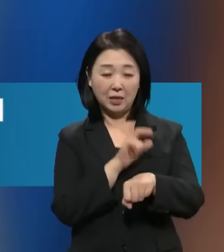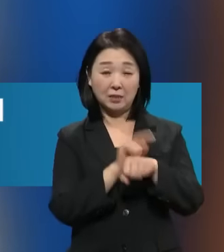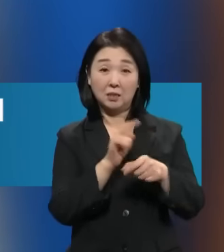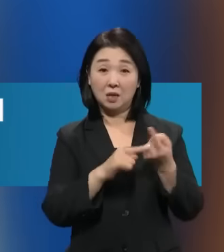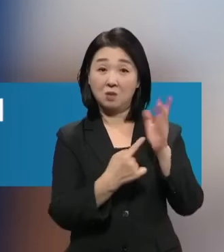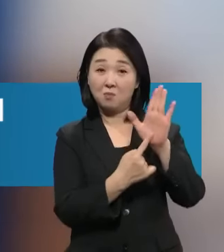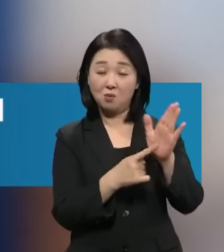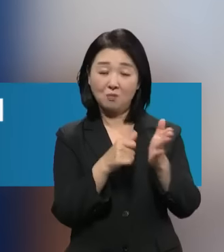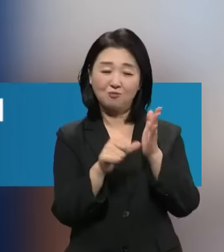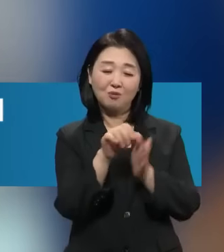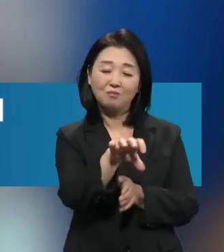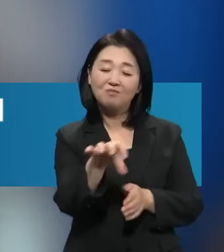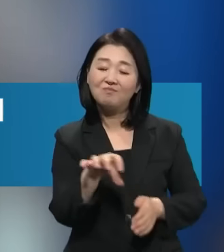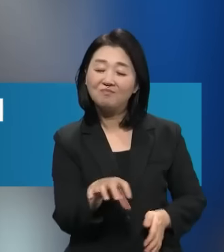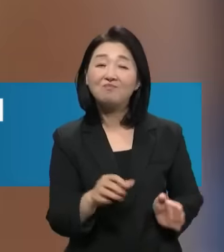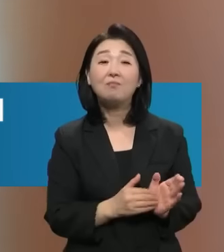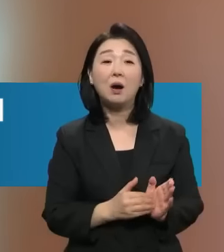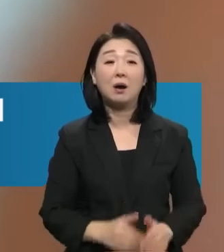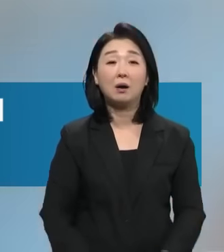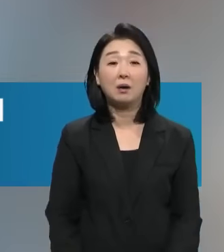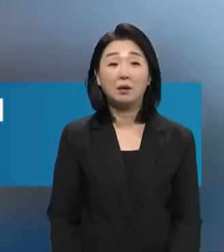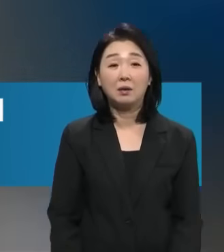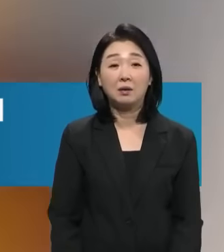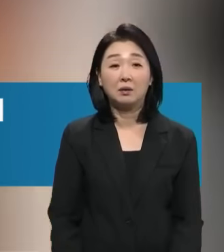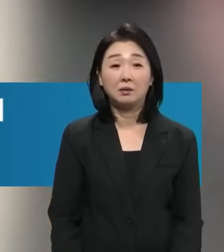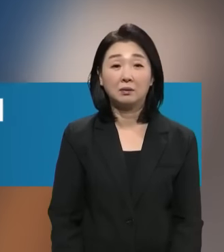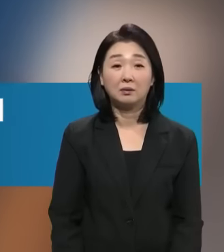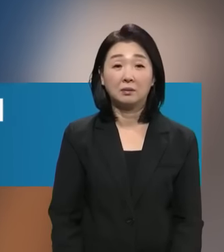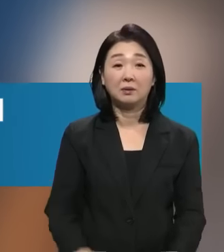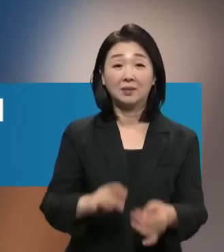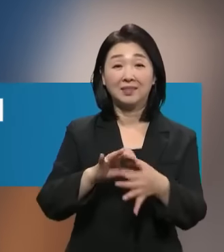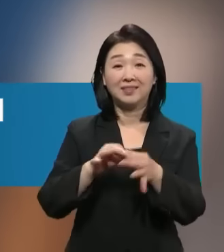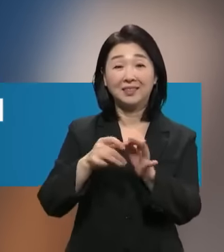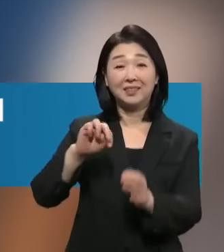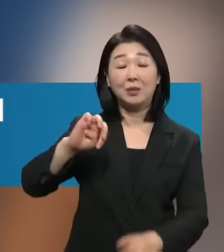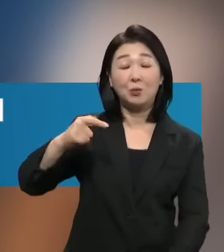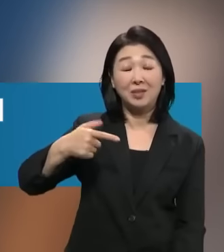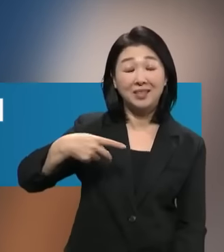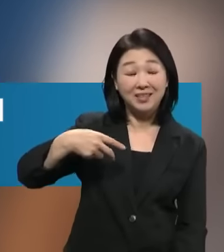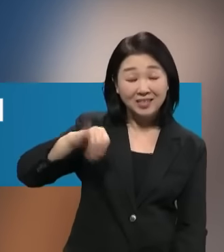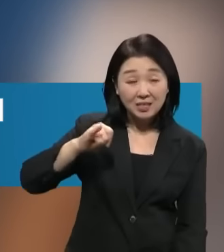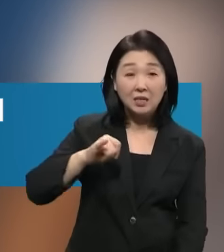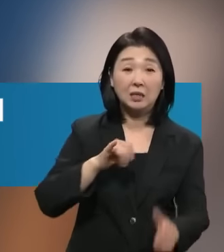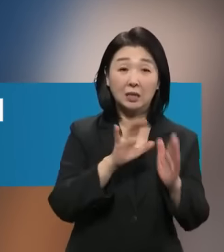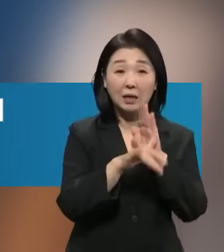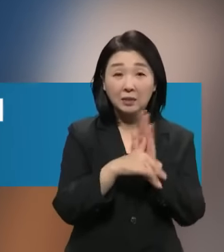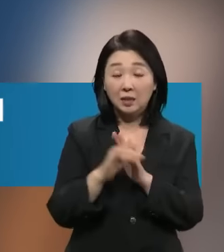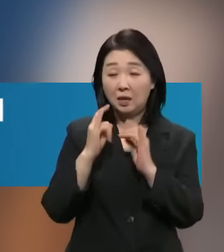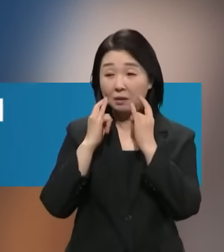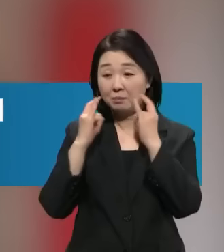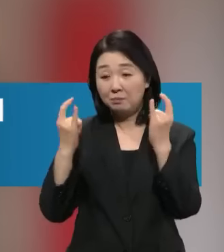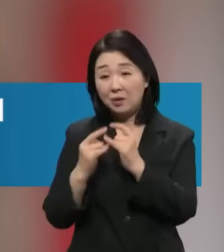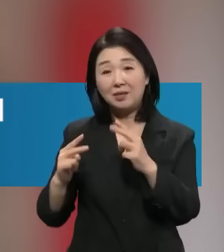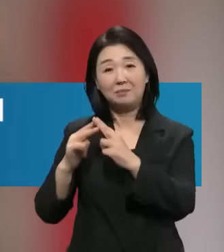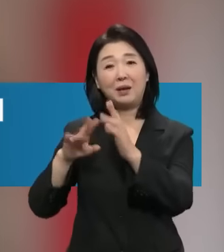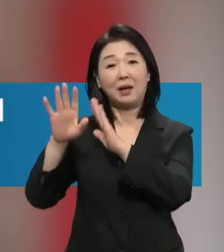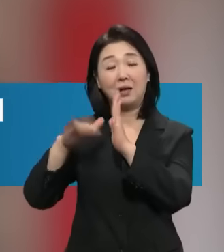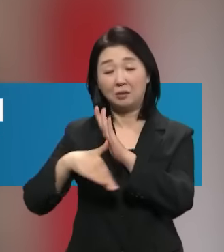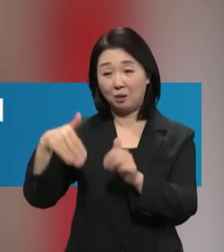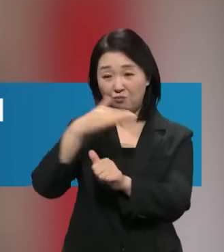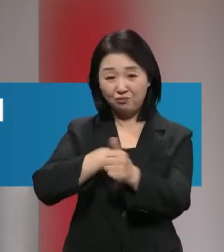표현하는 물건을 담습니다. 그리스 산토리니에 갈 때의 분위기나 프랑스 파리에 갈 때의 느낌을 표현하기도